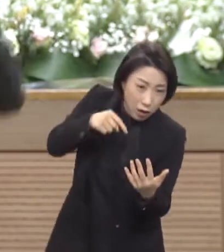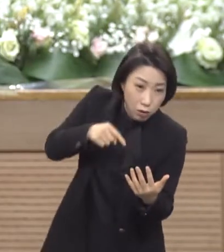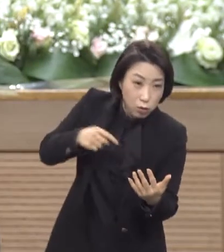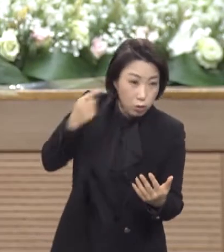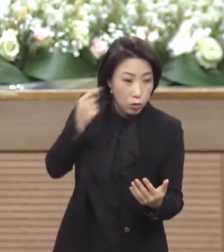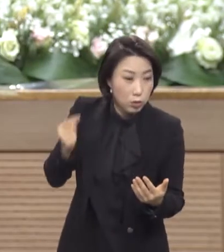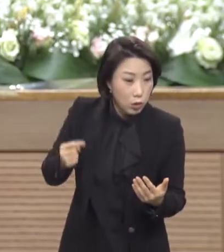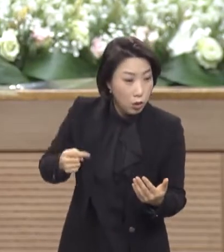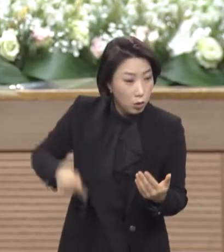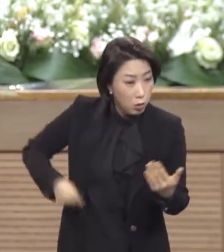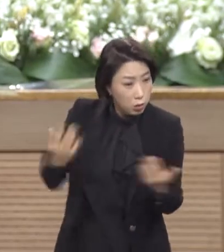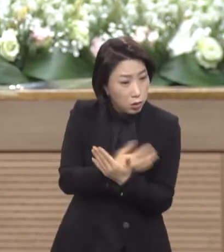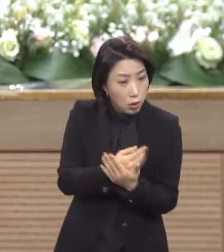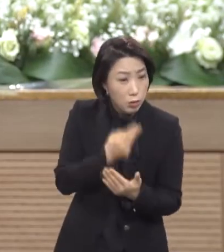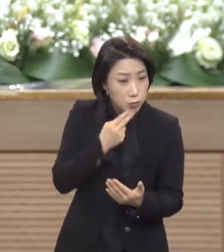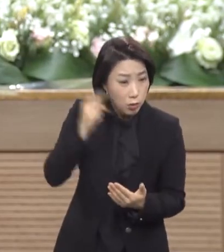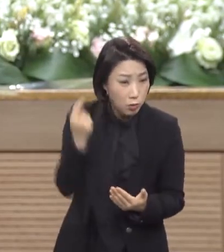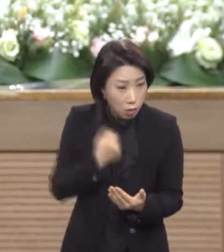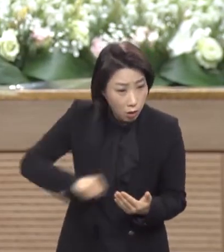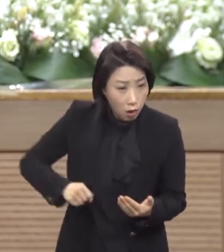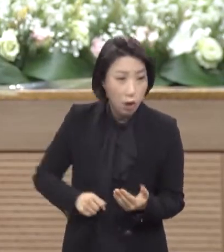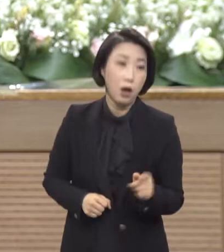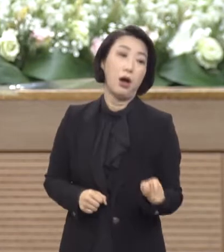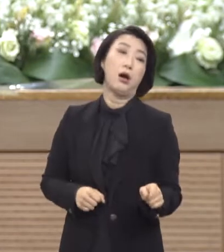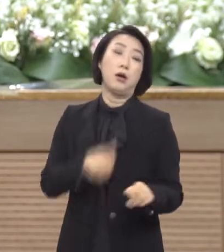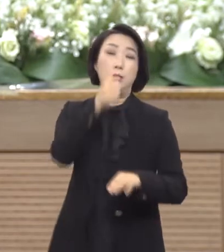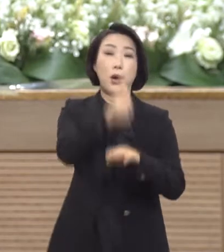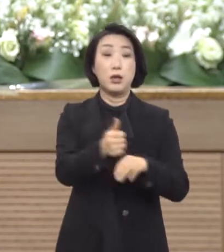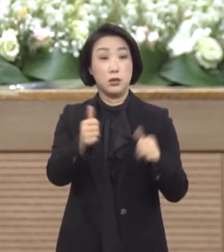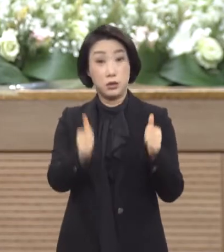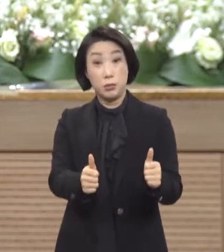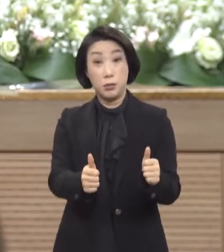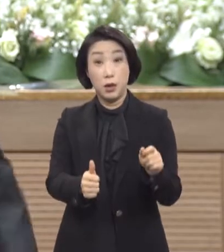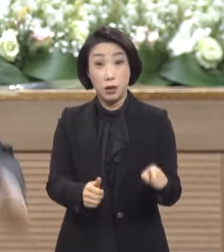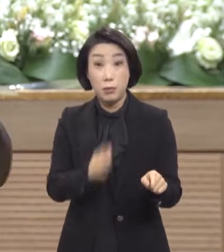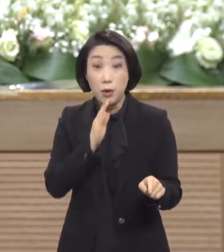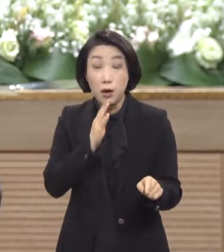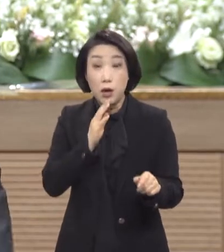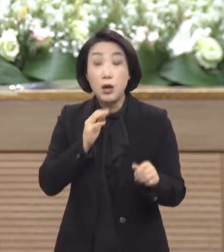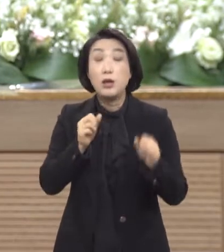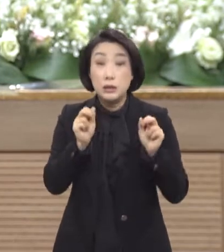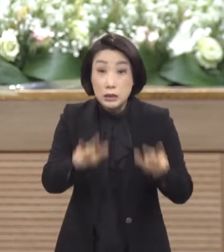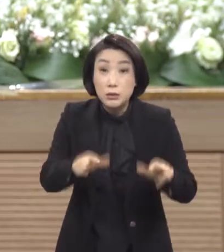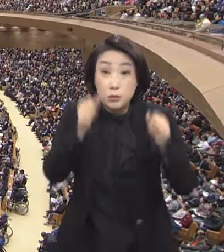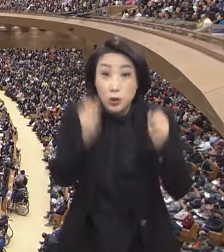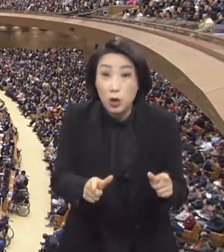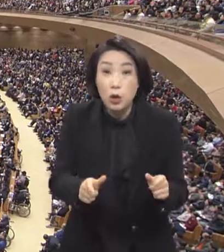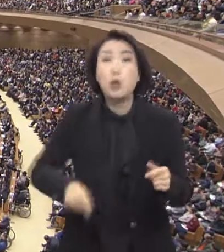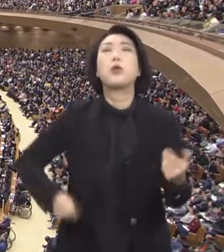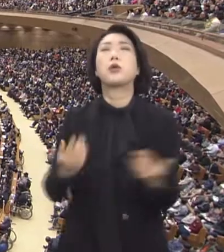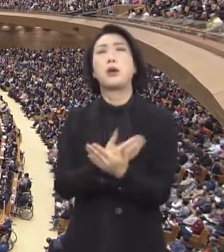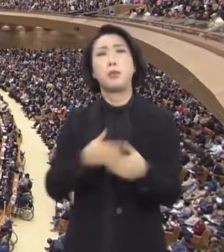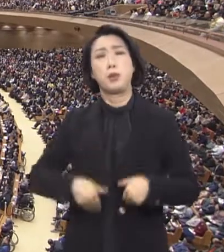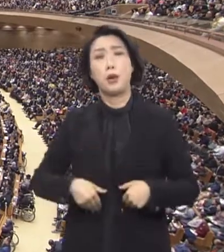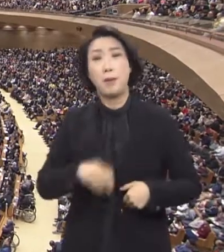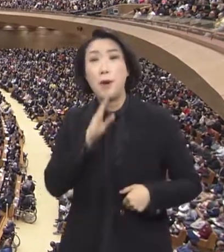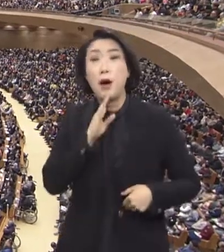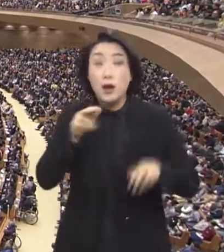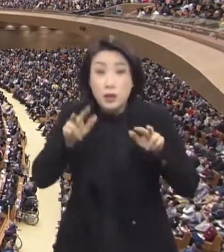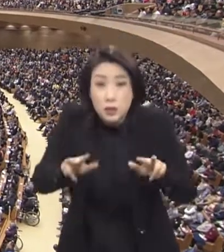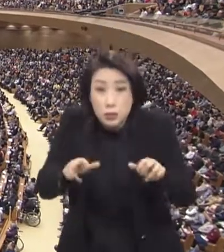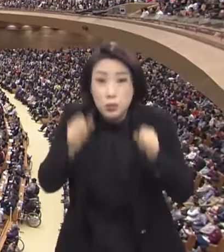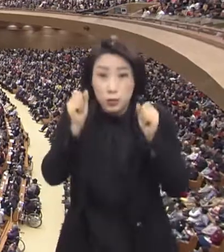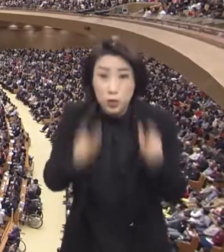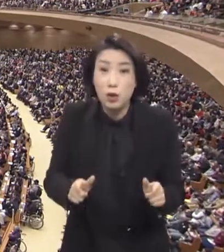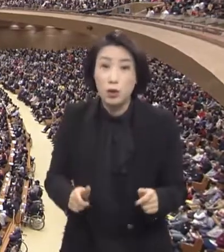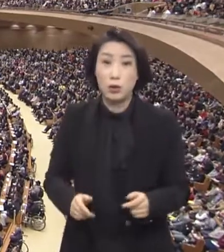회개하지 않는다면 너는 마지막 심판받아. 기회 있을 때 회개야. 지금이 기회야.